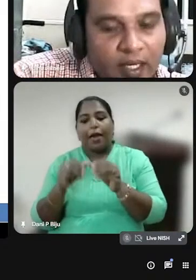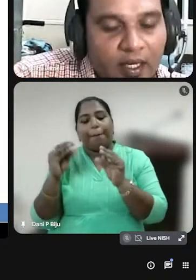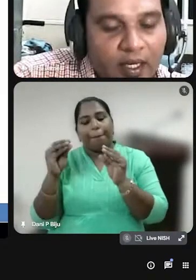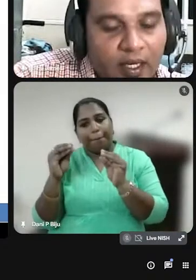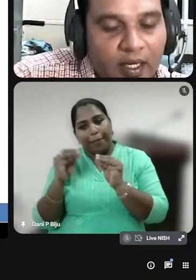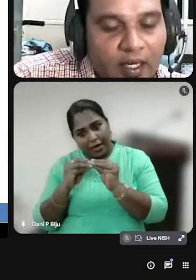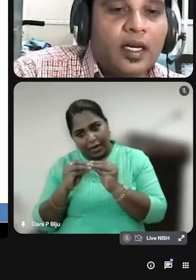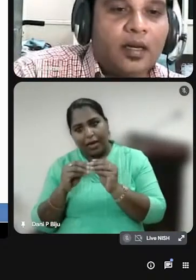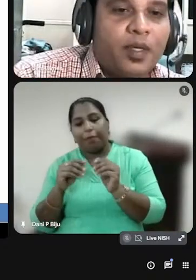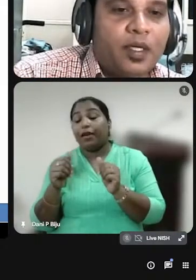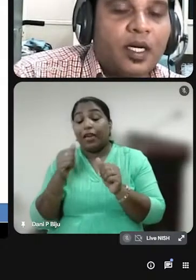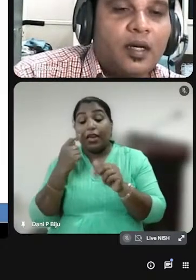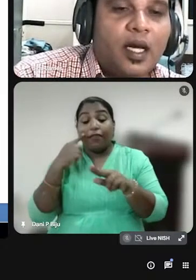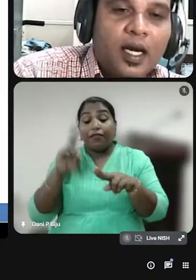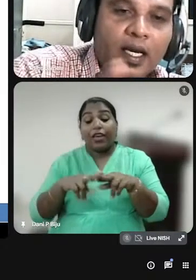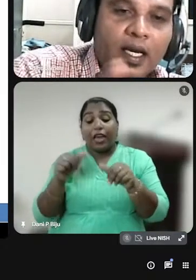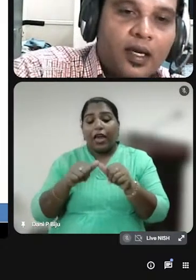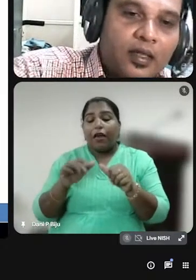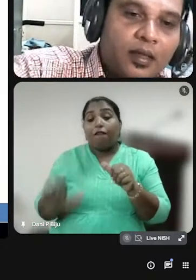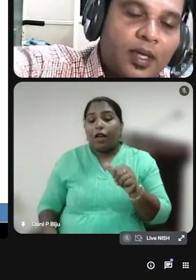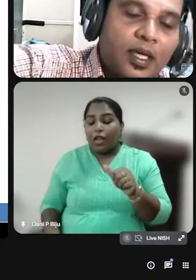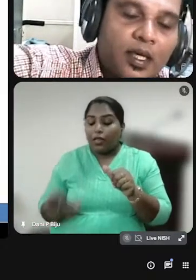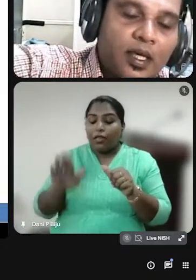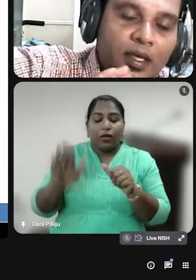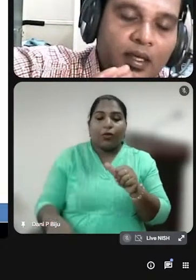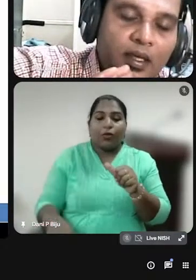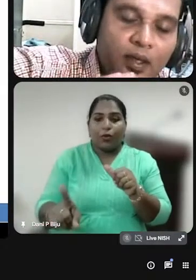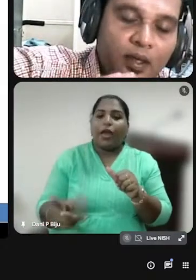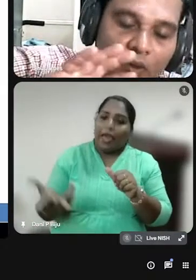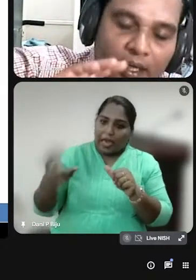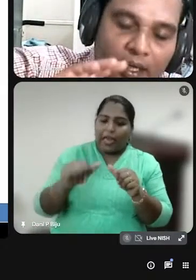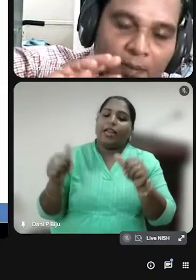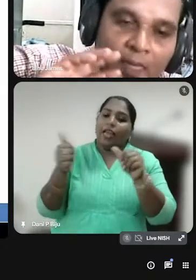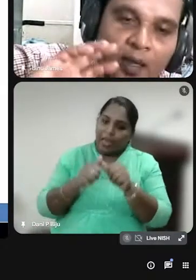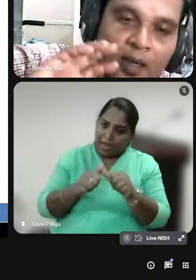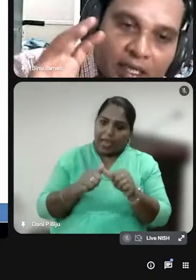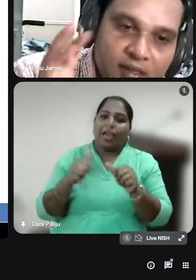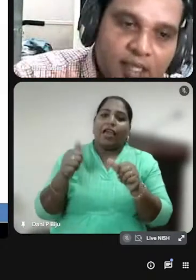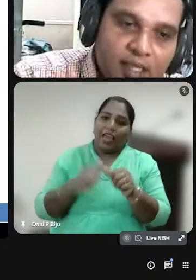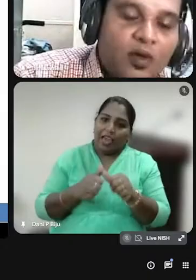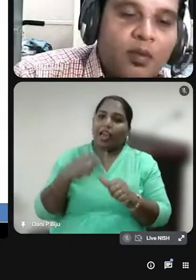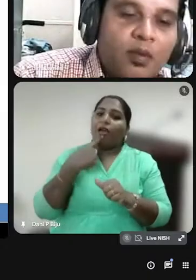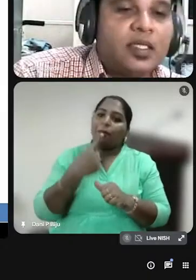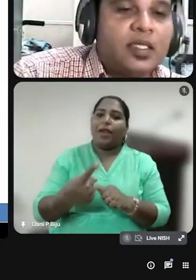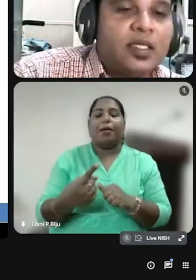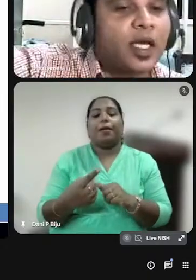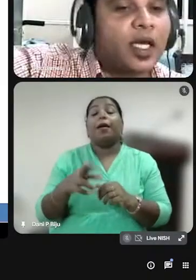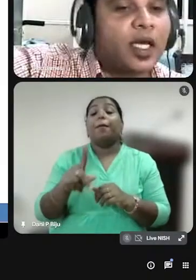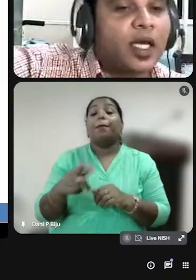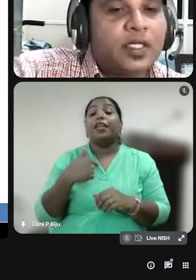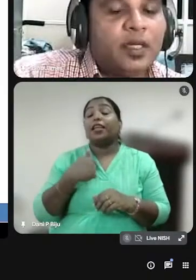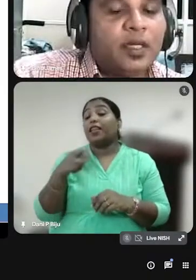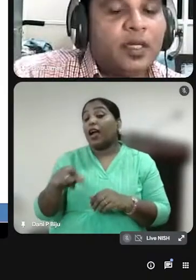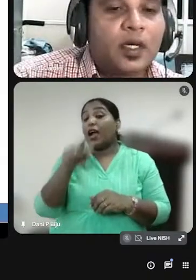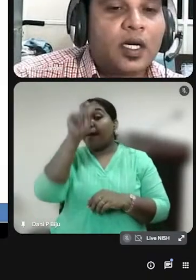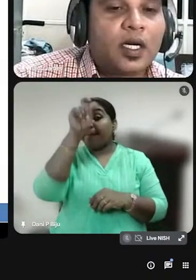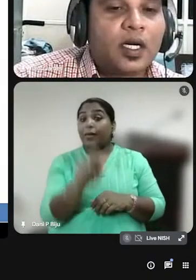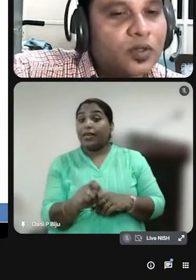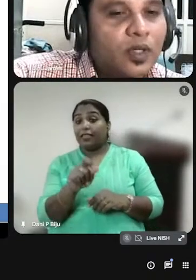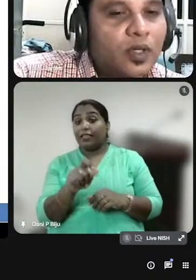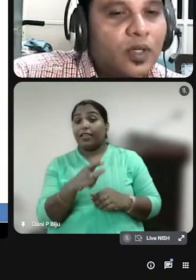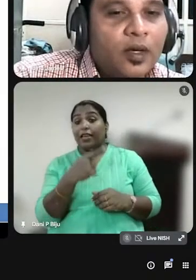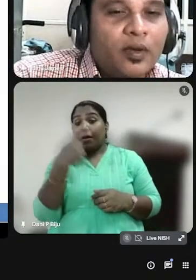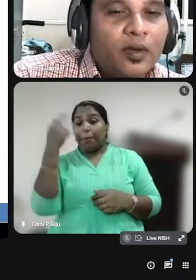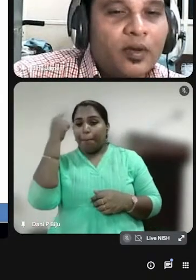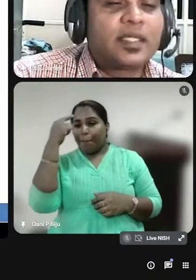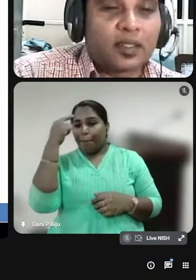നമ്മൾ ഇത് തന്നെ റിപ്പീറ്റ് ചെയ്തായിട്ട് അങ്ങനെ നമ്മുടെ ഈ രോഗിയുടെ മനസ്സിനെ കൂടെ മാറ്റി വ്യായാമം ചെയ്യിപ്പിക്കുന്നതാണ്